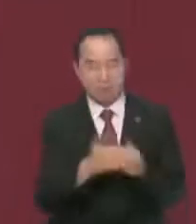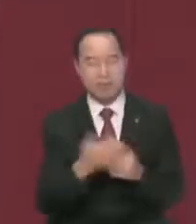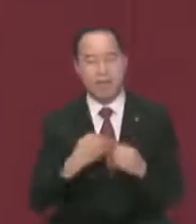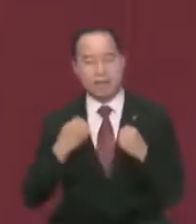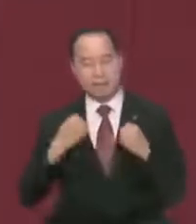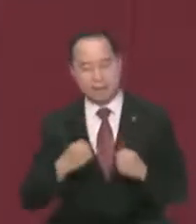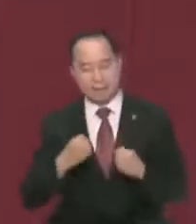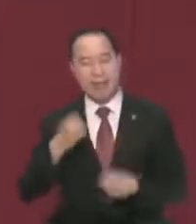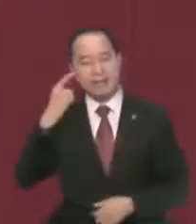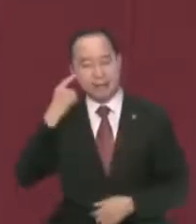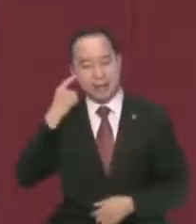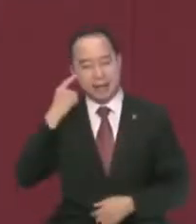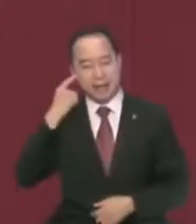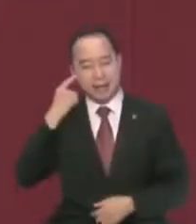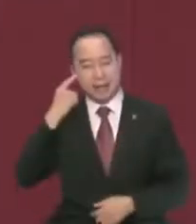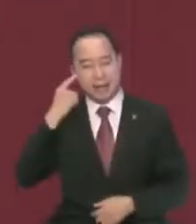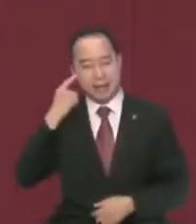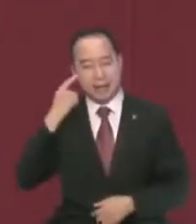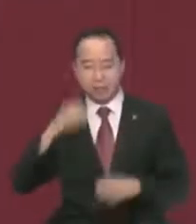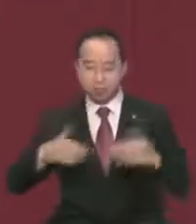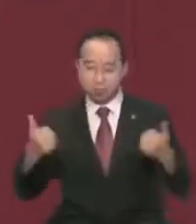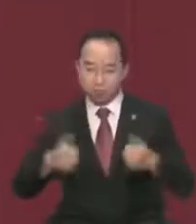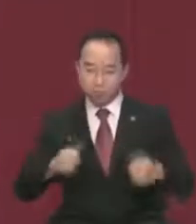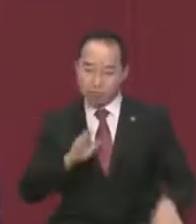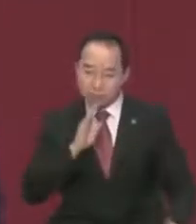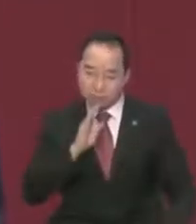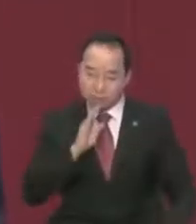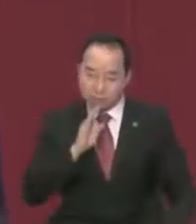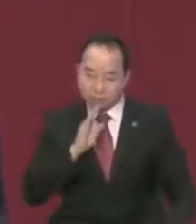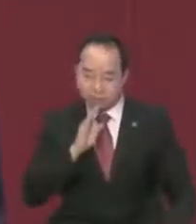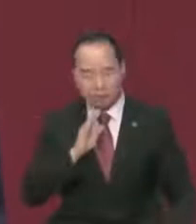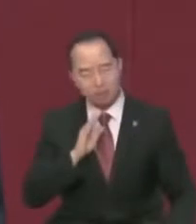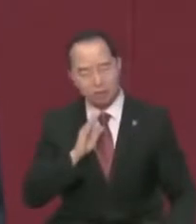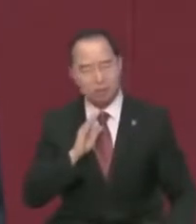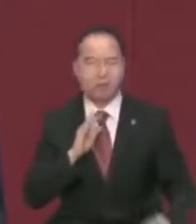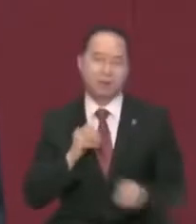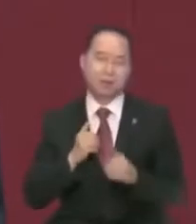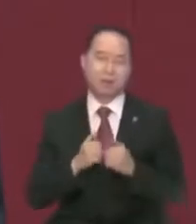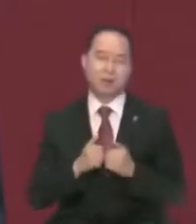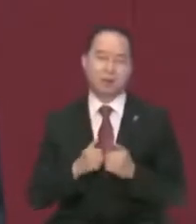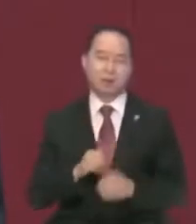우리 정치는 믿고 있습니까? 그렇다고 말하기 어렵습니다.